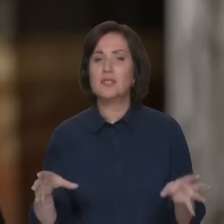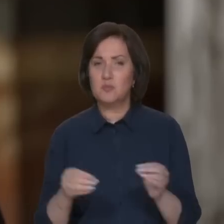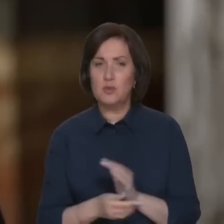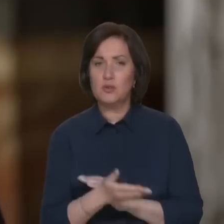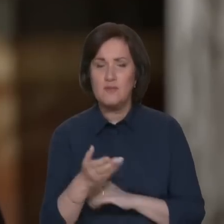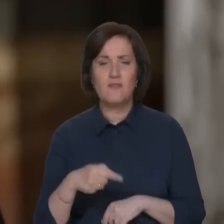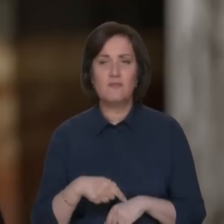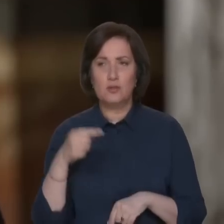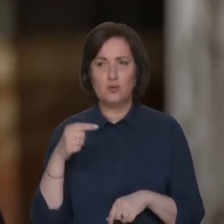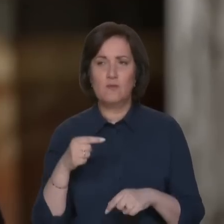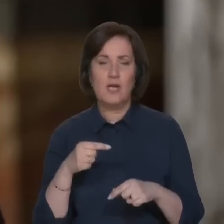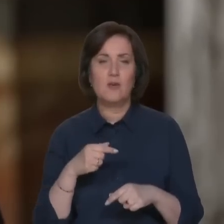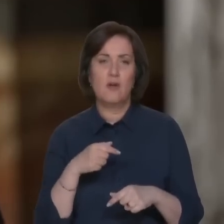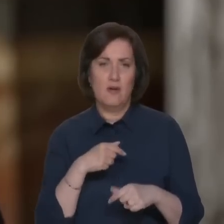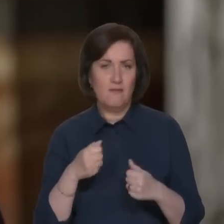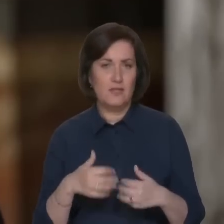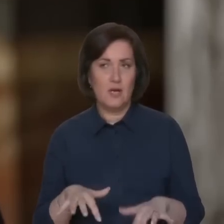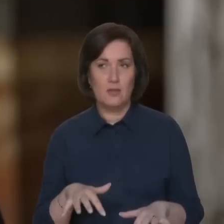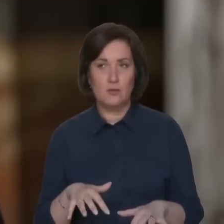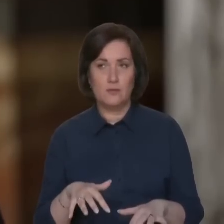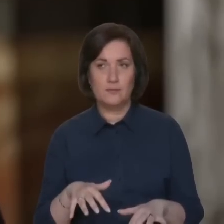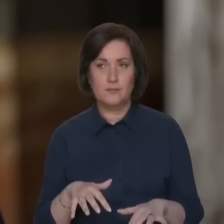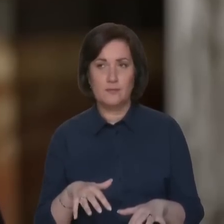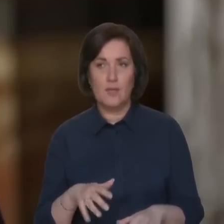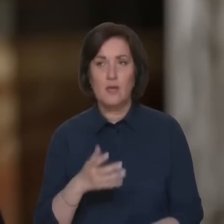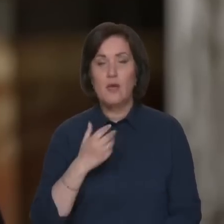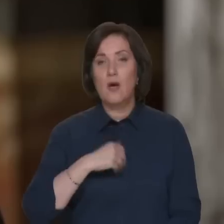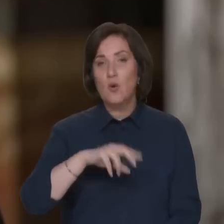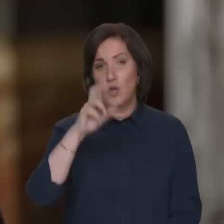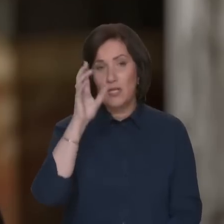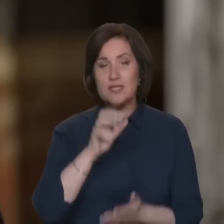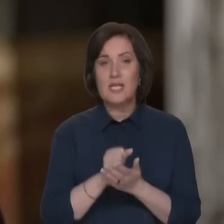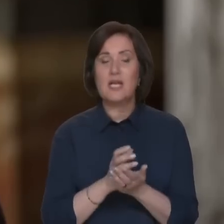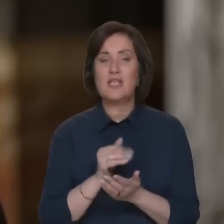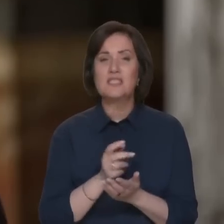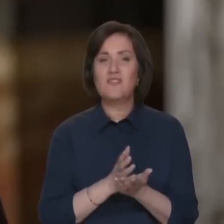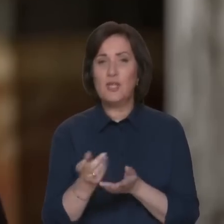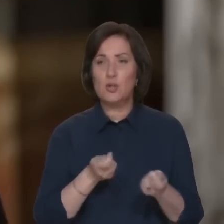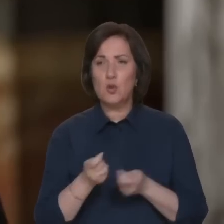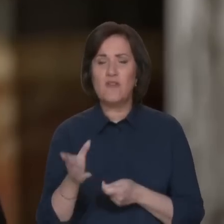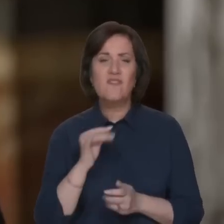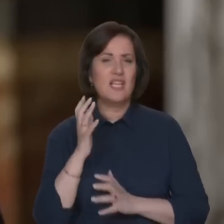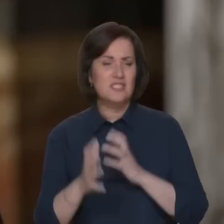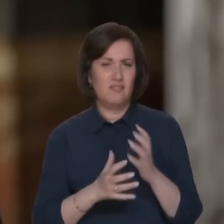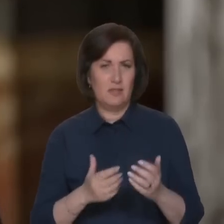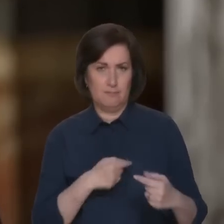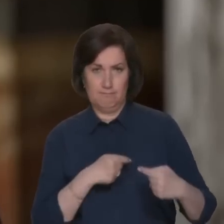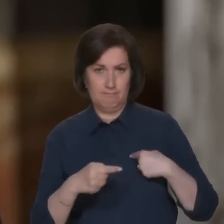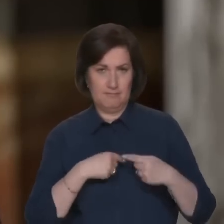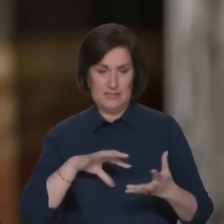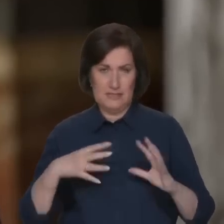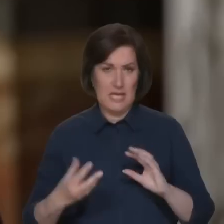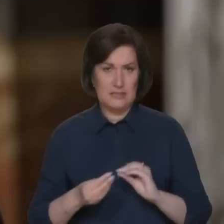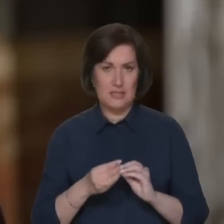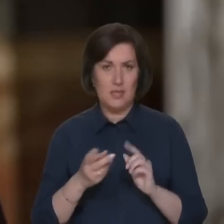вами відчуваю втрату. Коли королева зайняла свій трон, весь світ порався з наслідками Другої світової війни. Весь